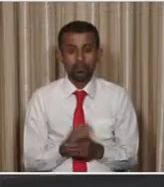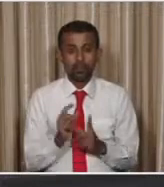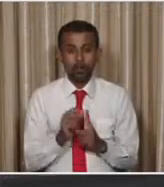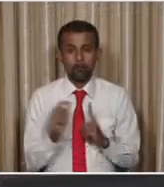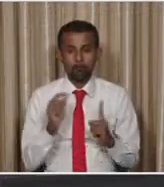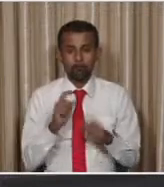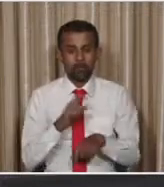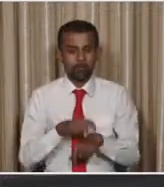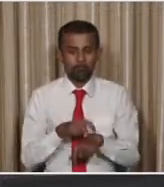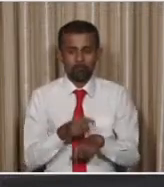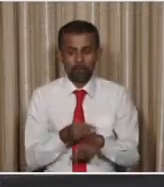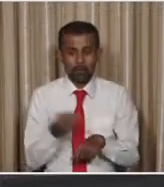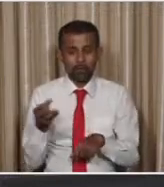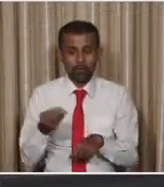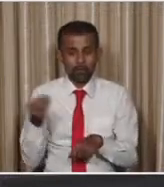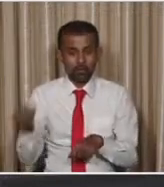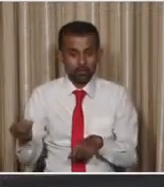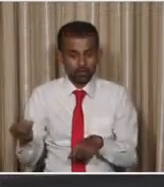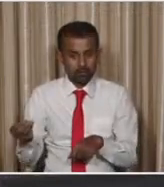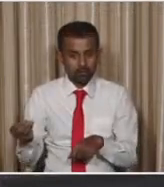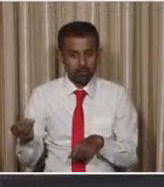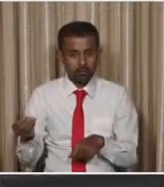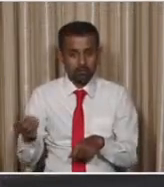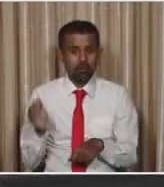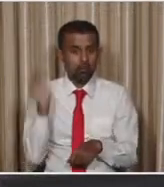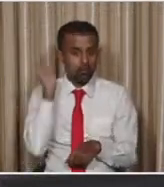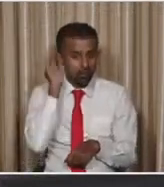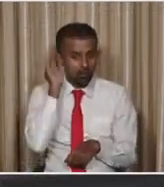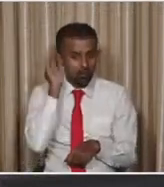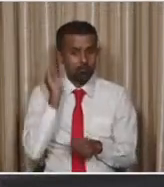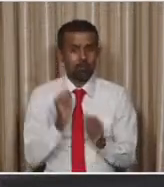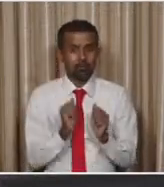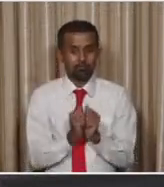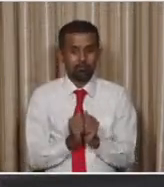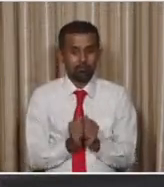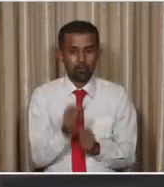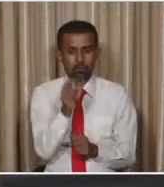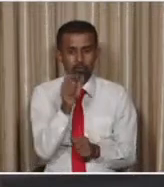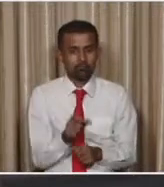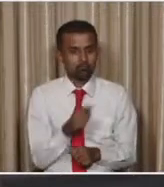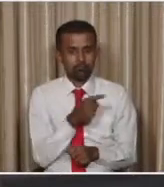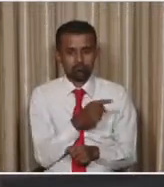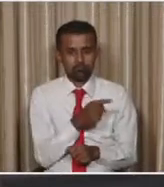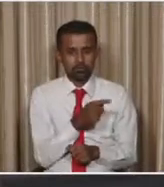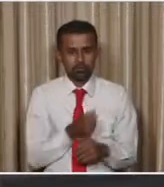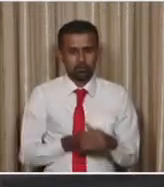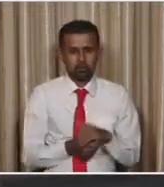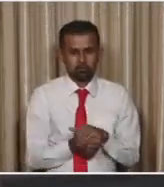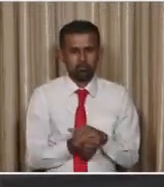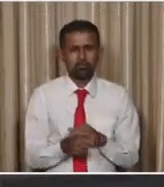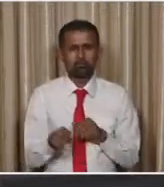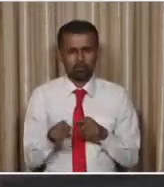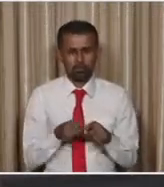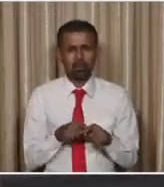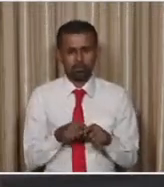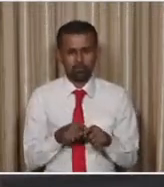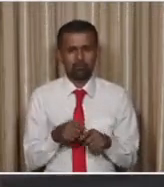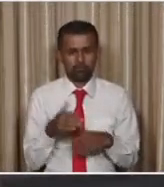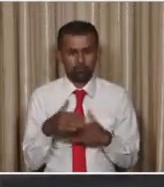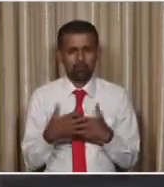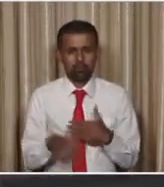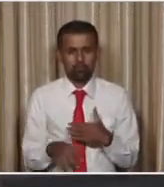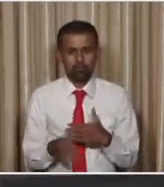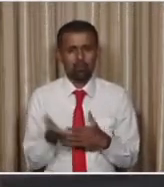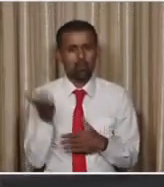මන්ත්‍රීවරුන්ට කාලය ලබා දීම සවන් දීම වැනි කටයුතු වලදී එතුමා ඉතාමත් පක්ෂග්‍රාහී ලෙස කටයුතු කරා